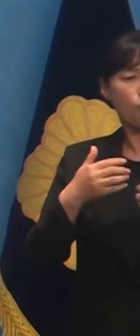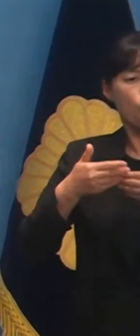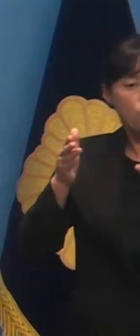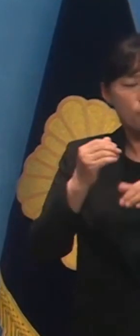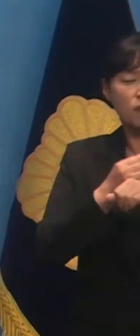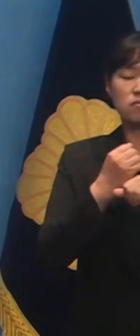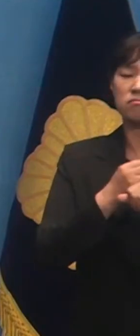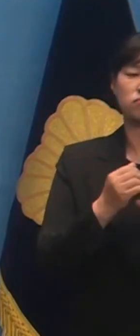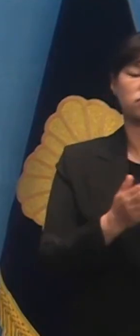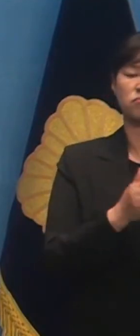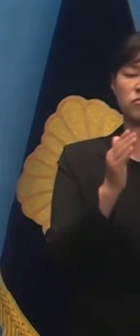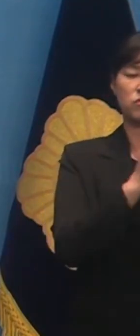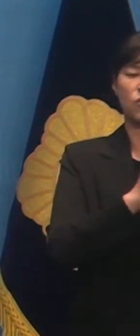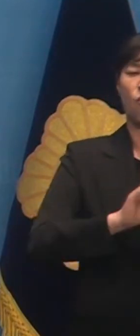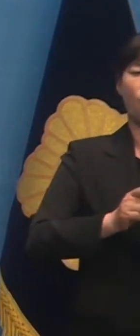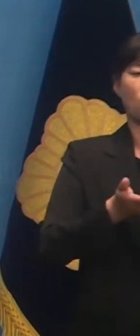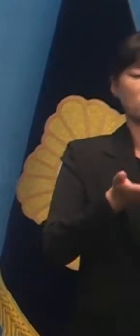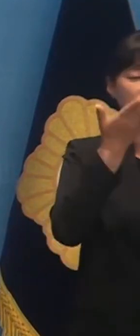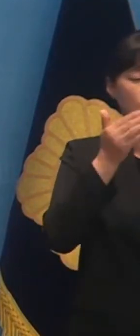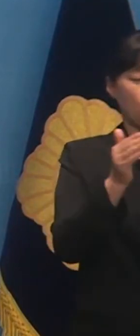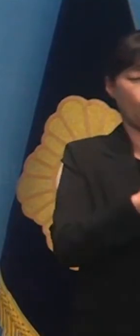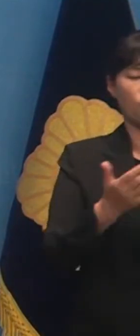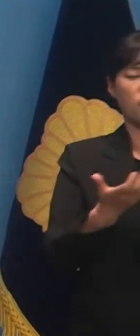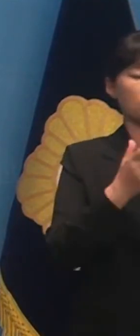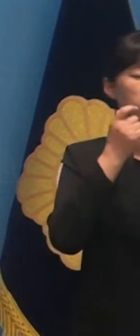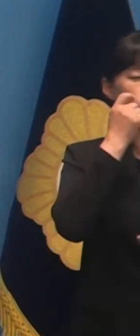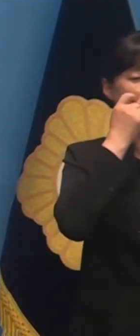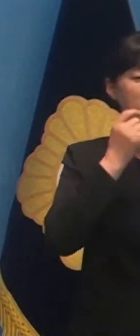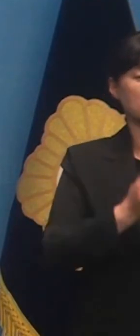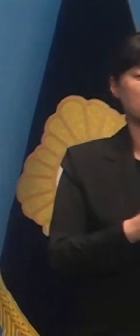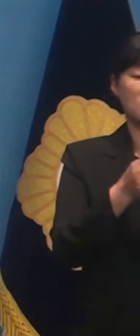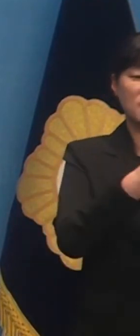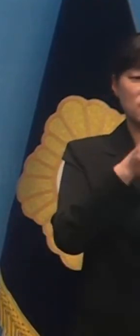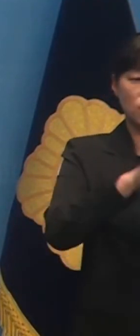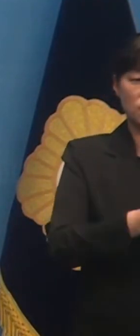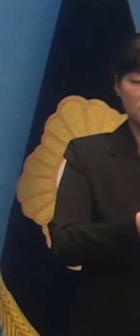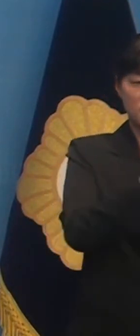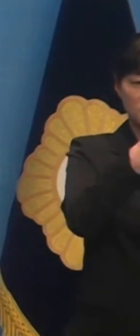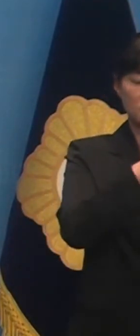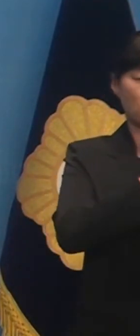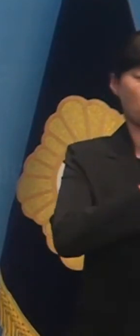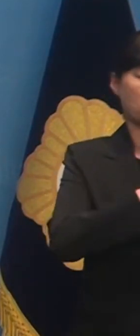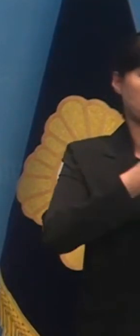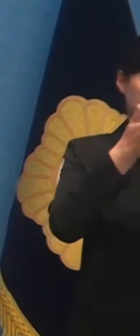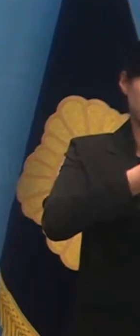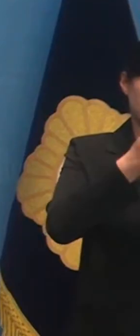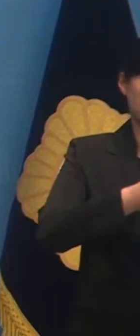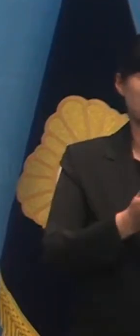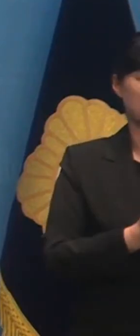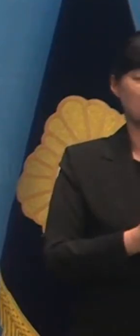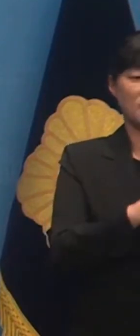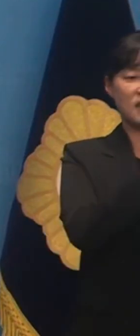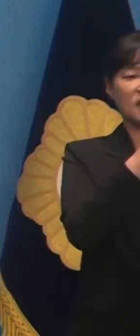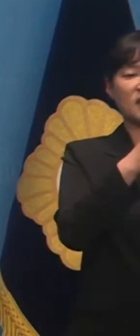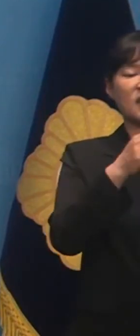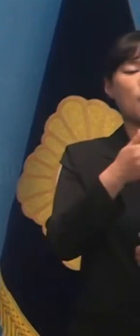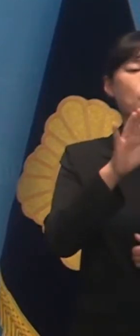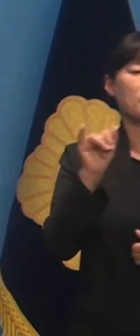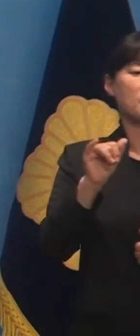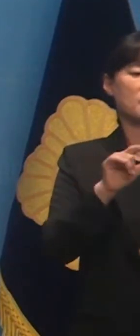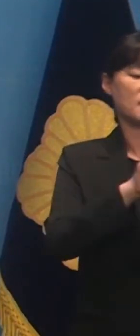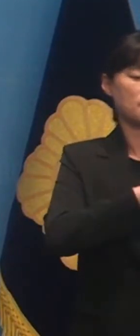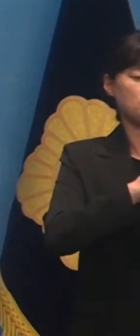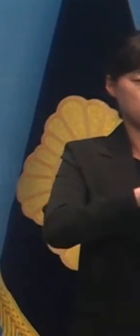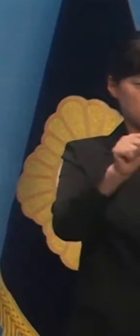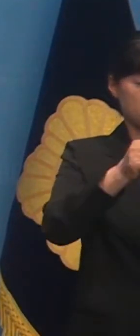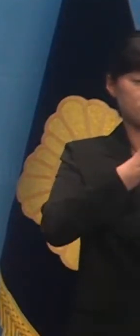더 이상 공직에 머물 자격이 없습니다. 인천시의회에 강력히 촉구합니다. 이단비 시의원을 즉각